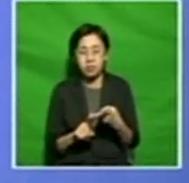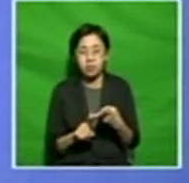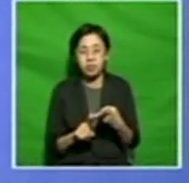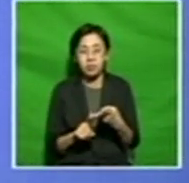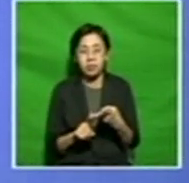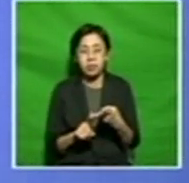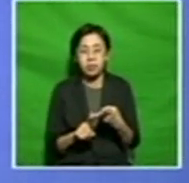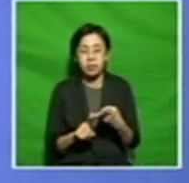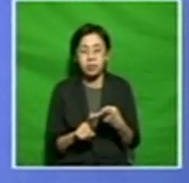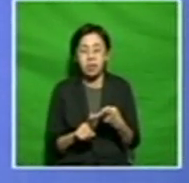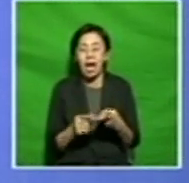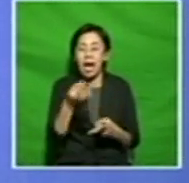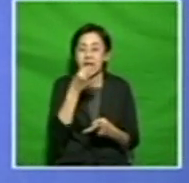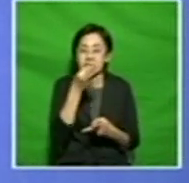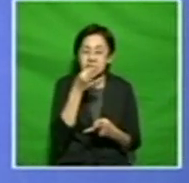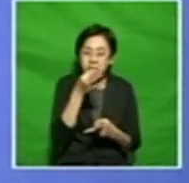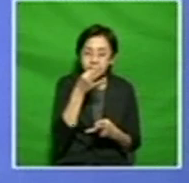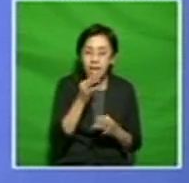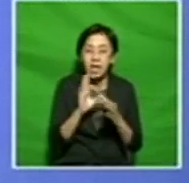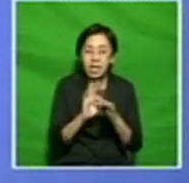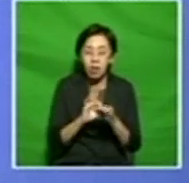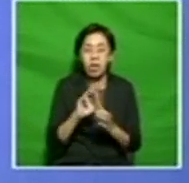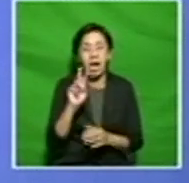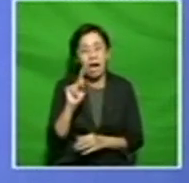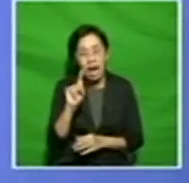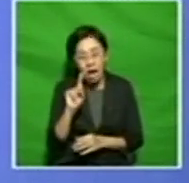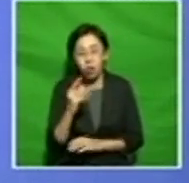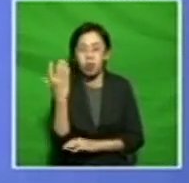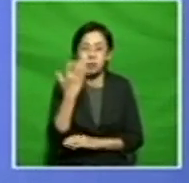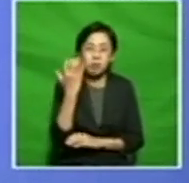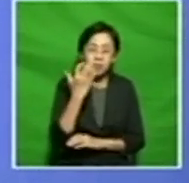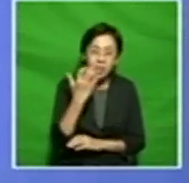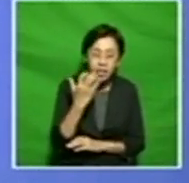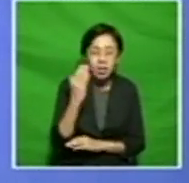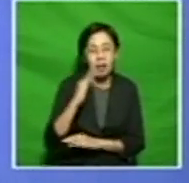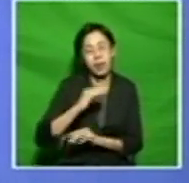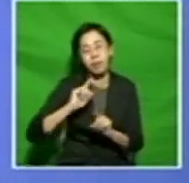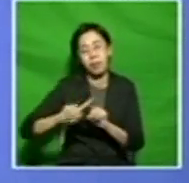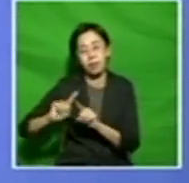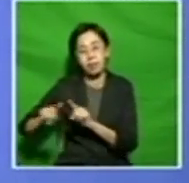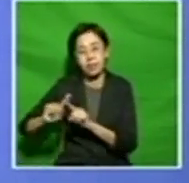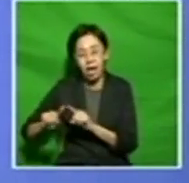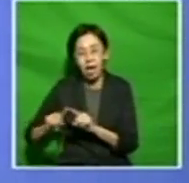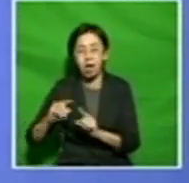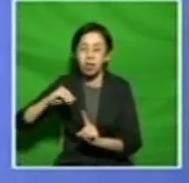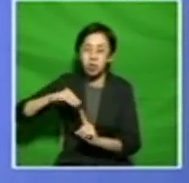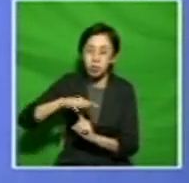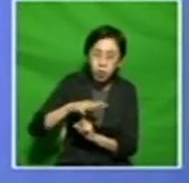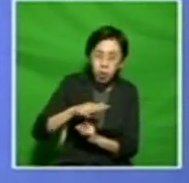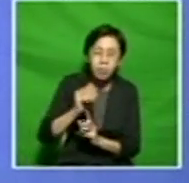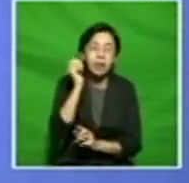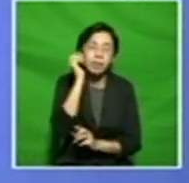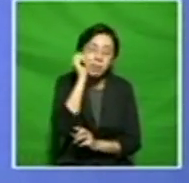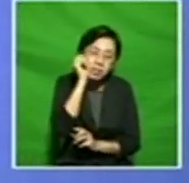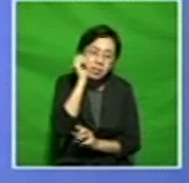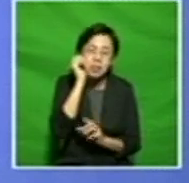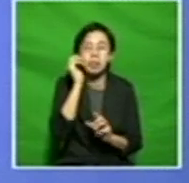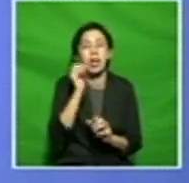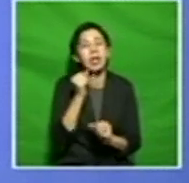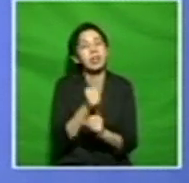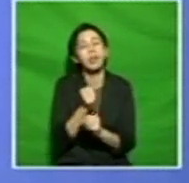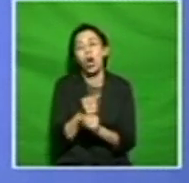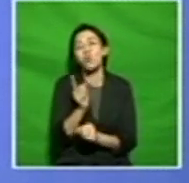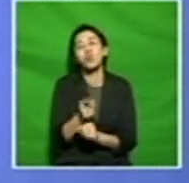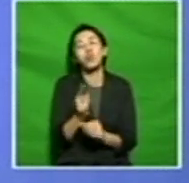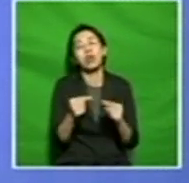หรือการประกอบอาชีพที่เกี่ยวกับสื่อสารมวลชนโทรคมนาคมยังทำต่อ